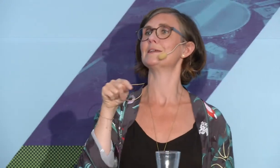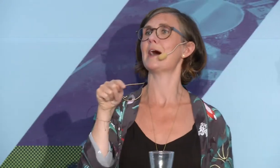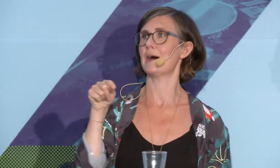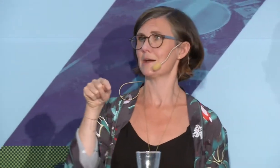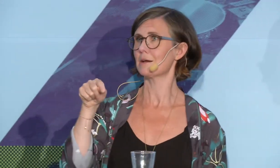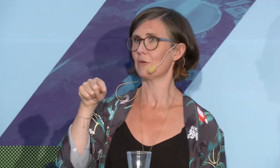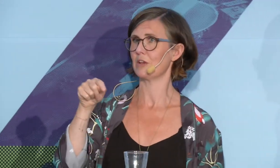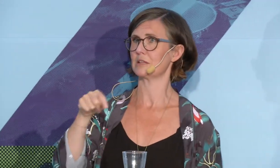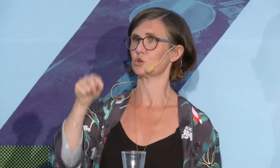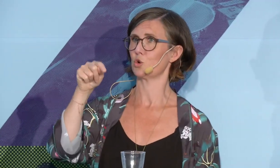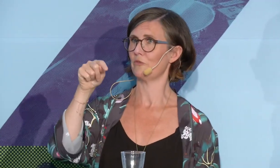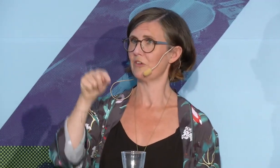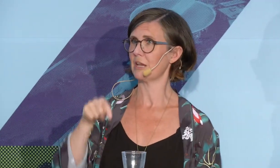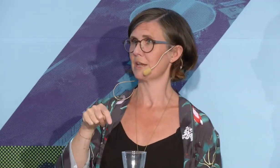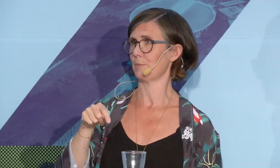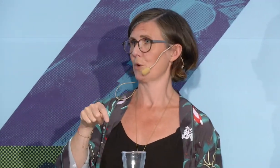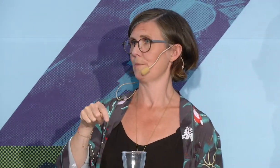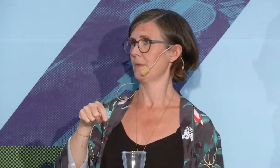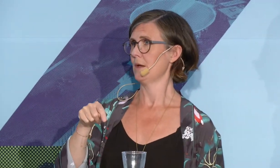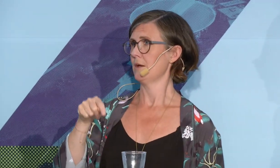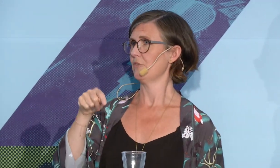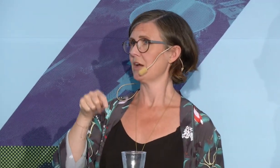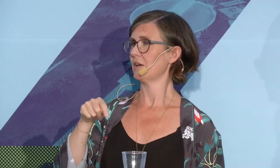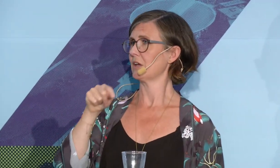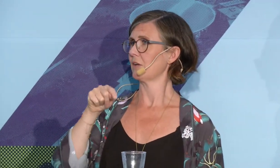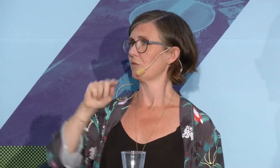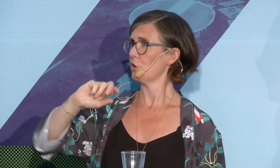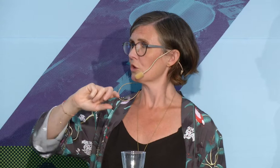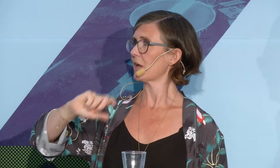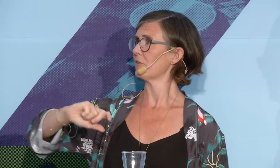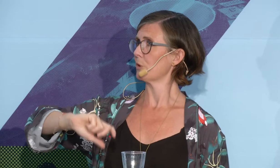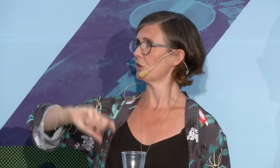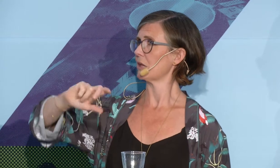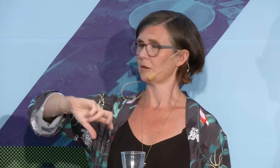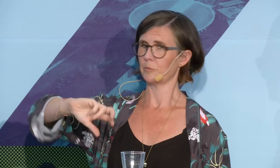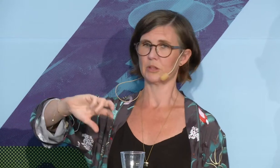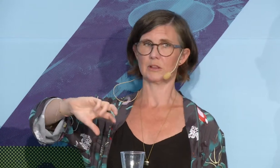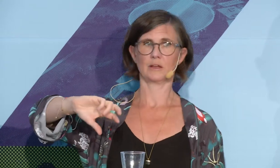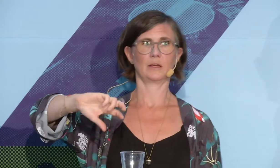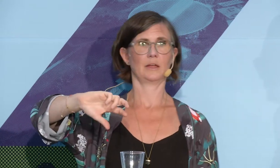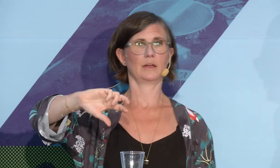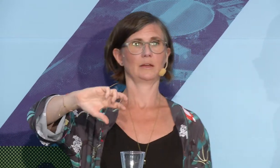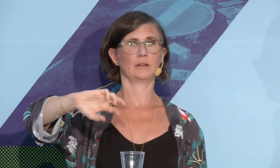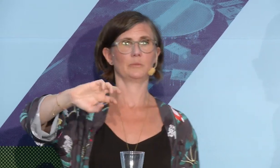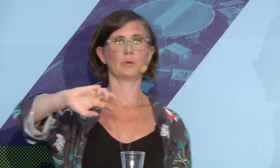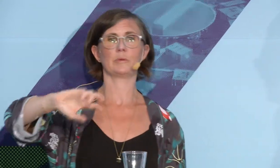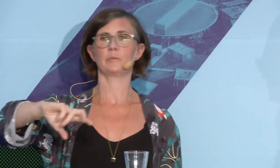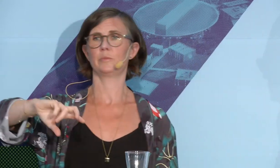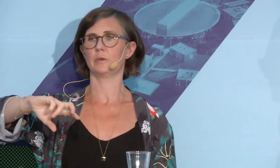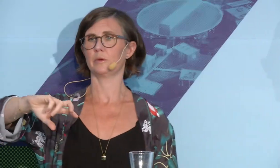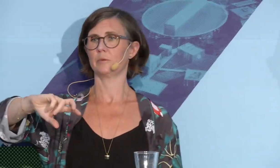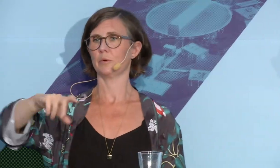det i den här konflikten som går att vända på? Vad är det vi kan, hur kan vi